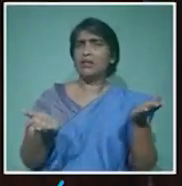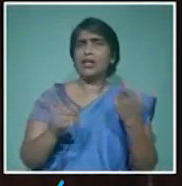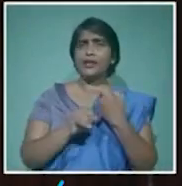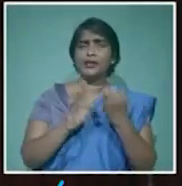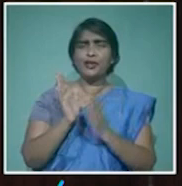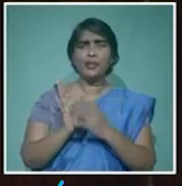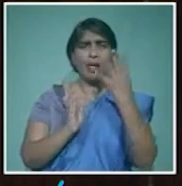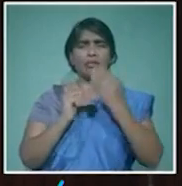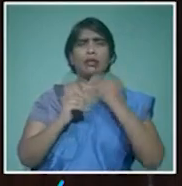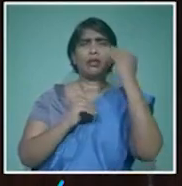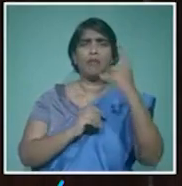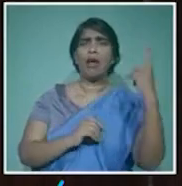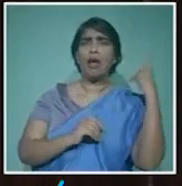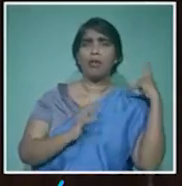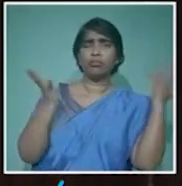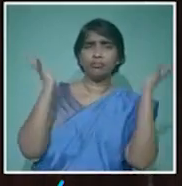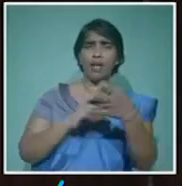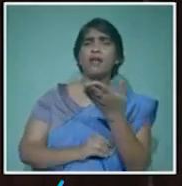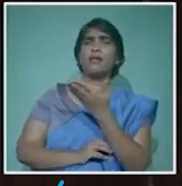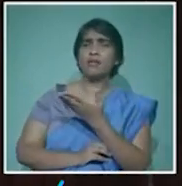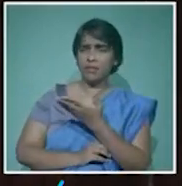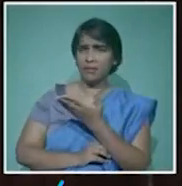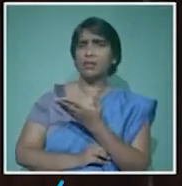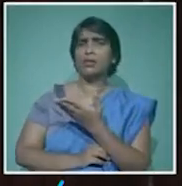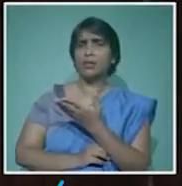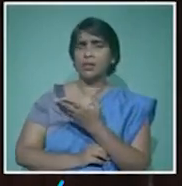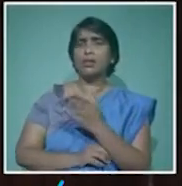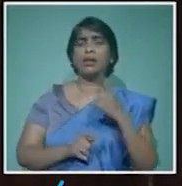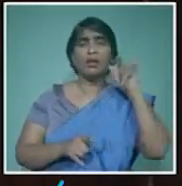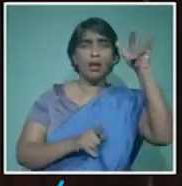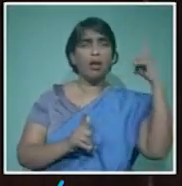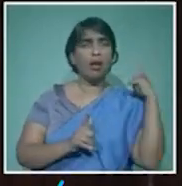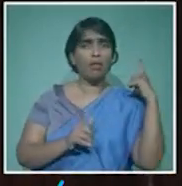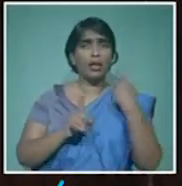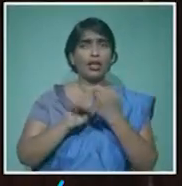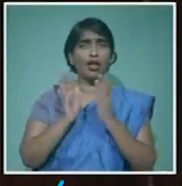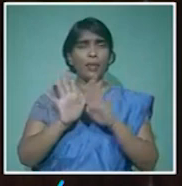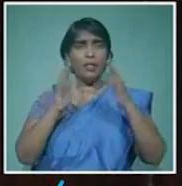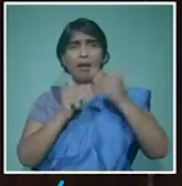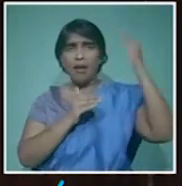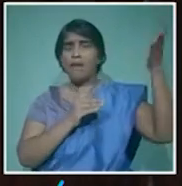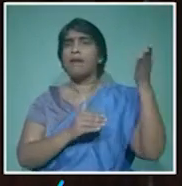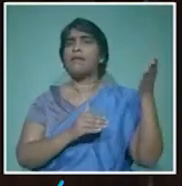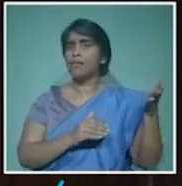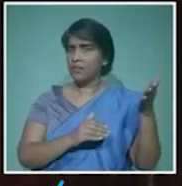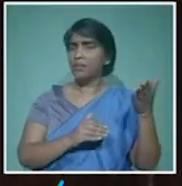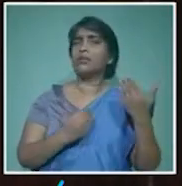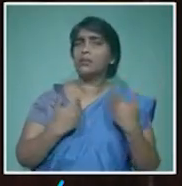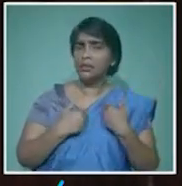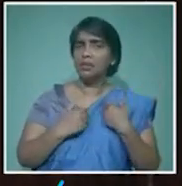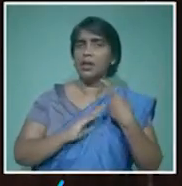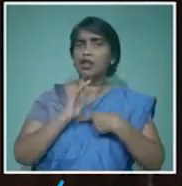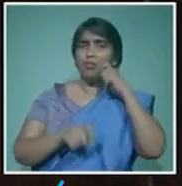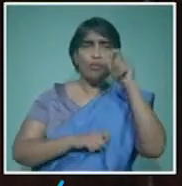කිලෝමීටර් 4ක් එහෙන් හමුදා කැම්ප් එකක් තියෙනවා. එයාර්ෆෝස් කැම්ප් එකක් කිලෝමීටර් 10ක් එහෙන් තියෙනවා. එතකොට අපි මේ